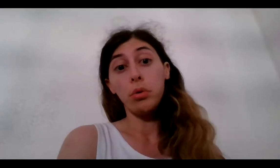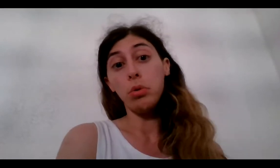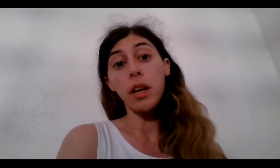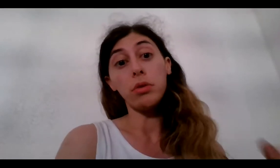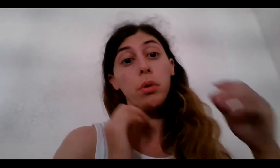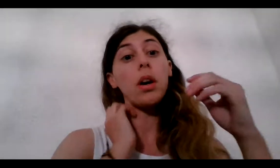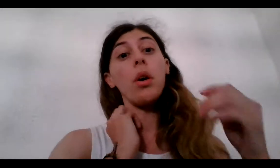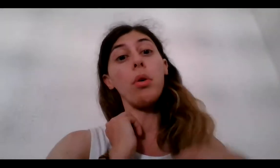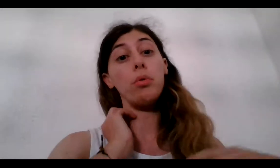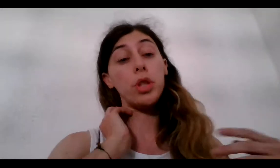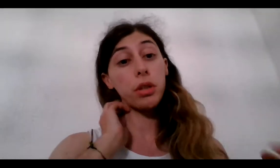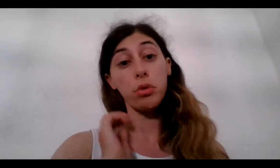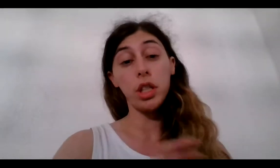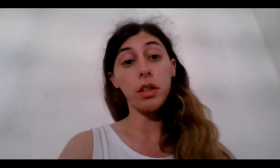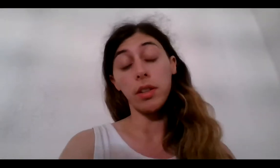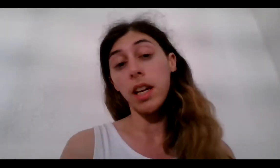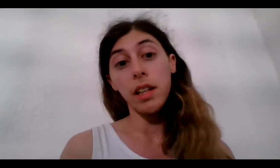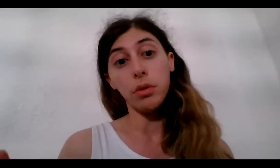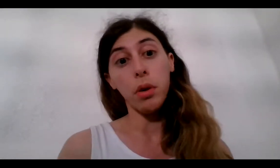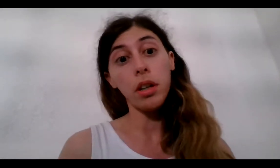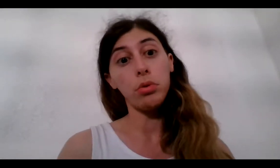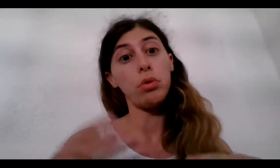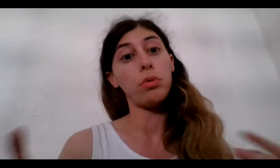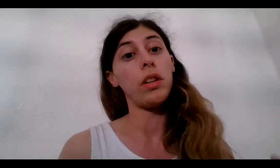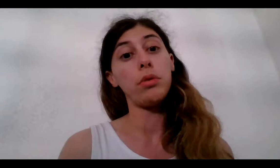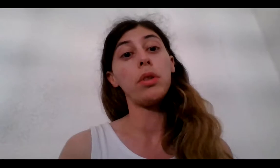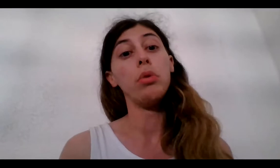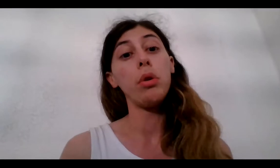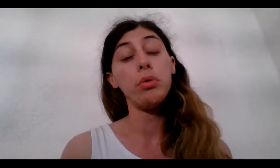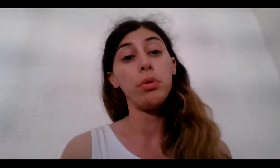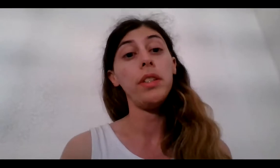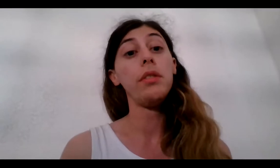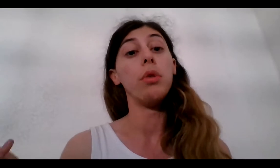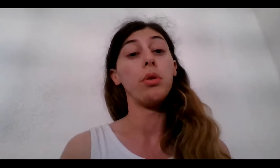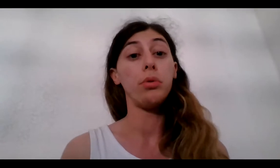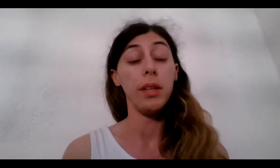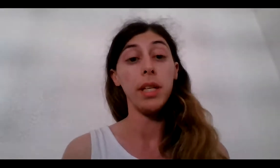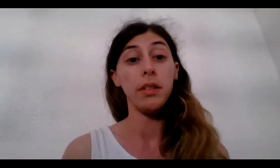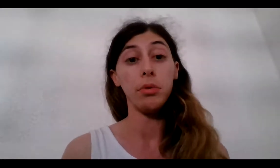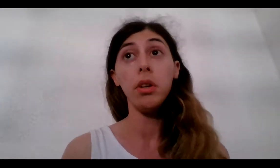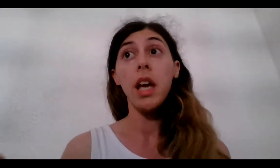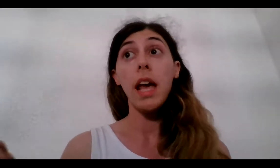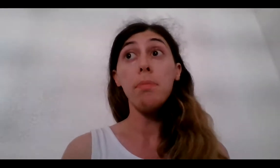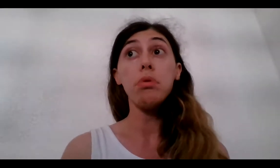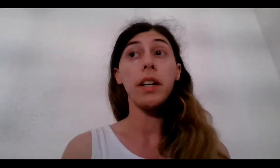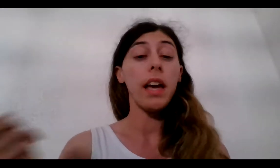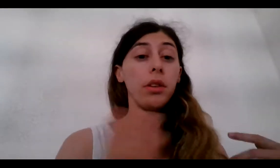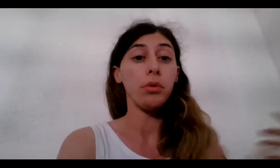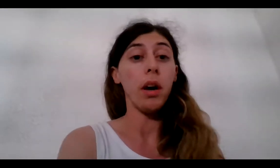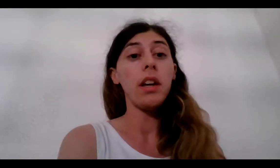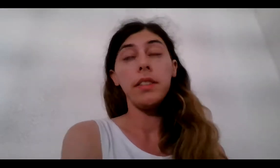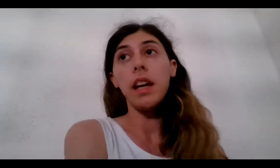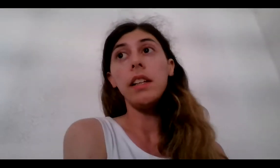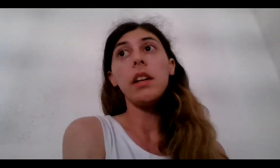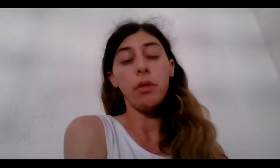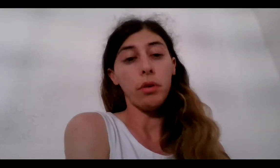que cela soit une chirurgie quelle qu'elle soit, que cela soit de l'orthophonie ou encore de l'épilation, elle pourrait être en